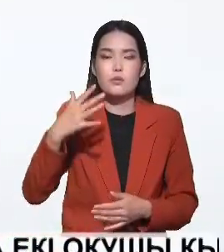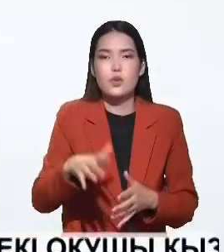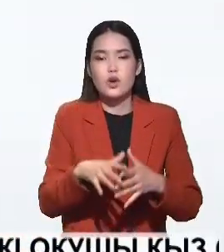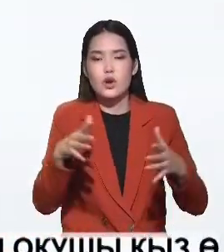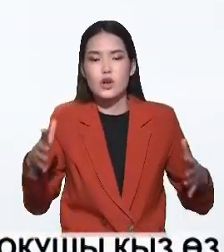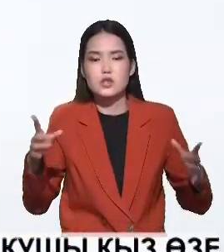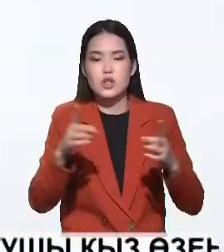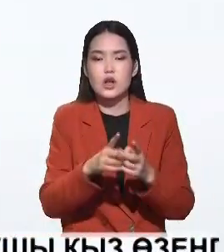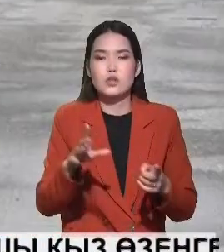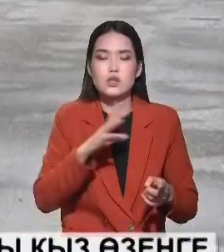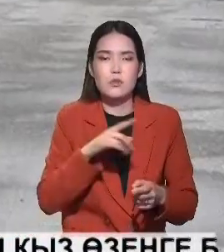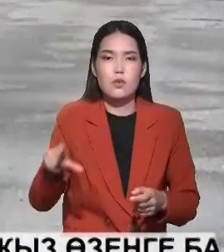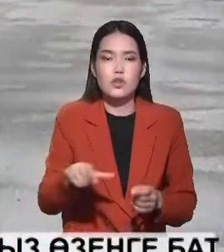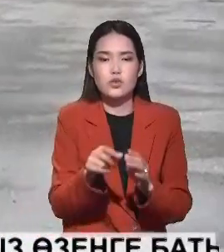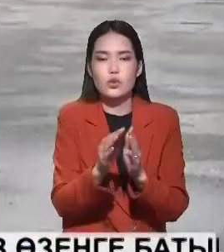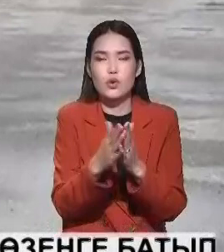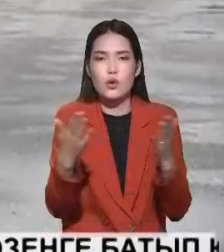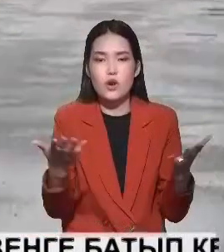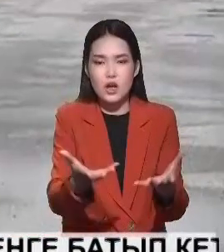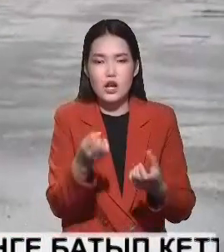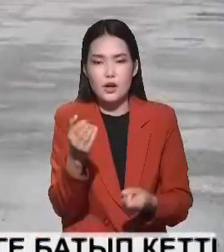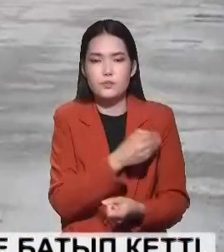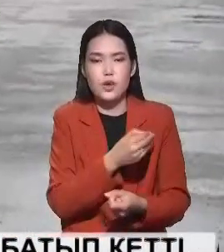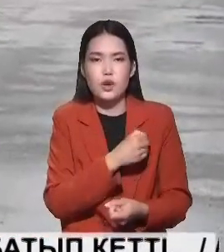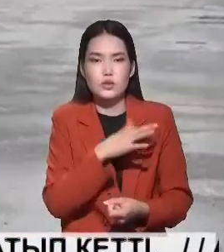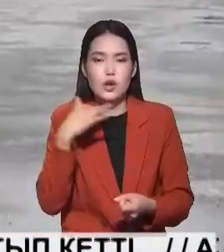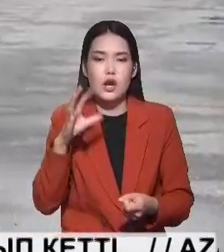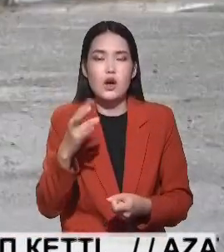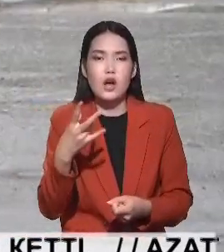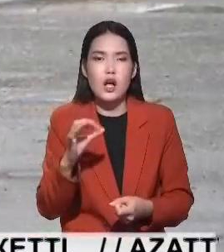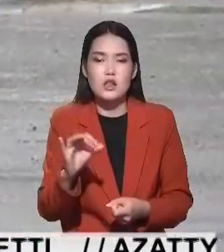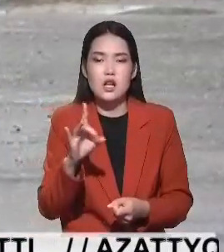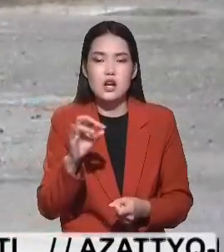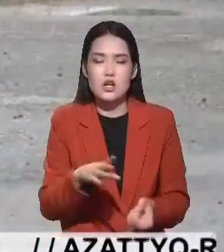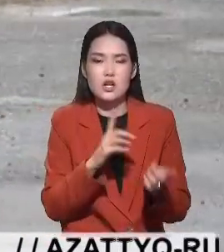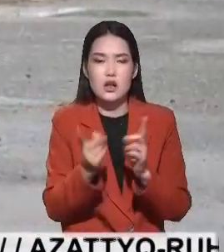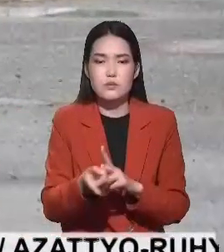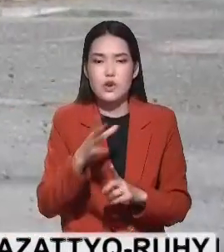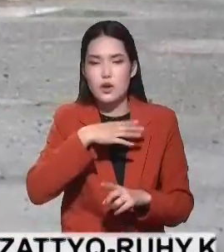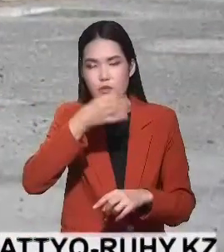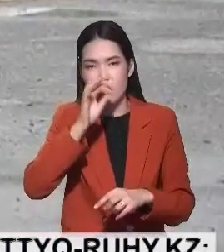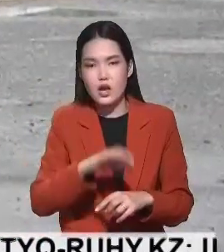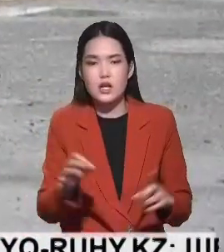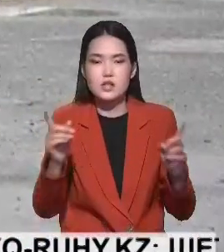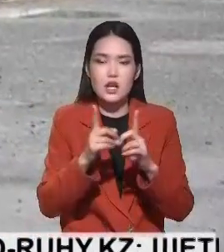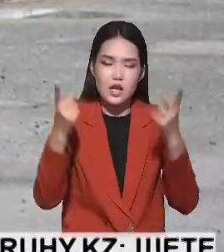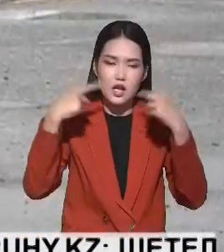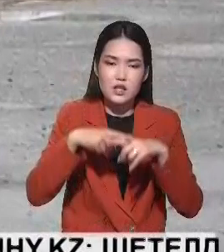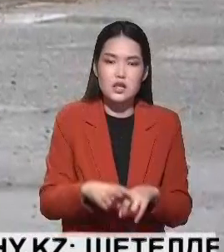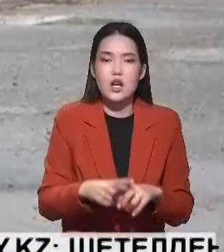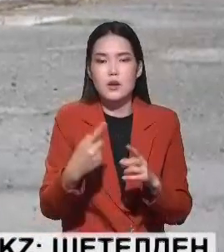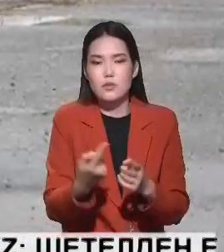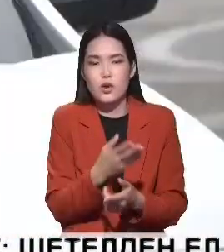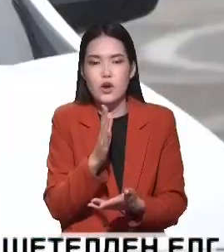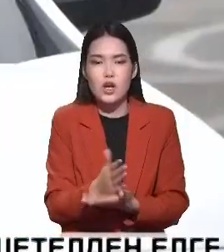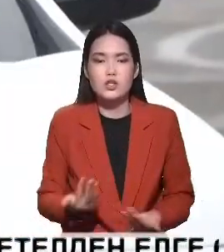кезек жоқ. Жүргізуші куәлігін алғысы келетіндердің кезегін онлайн режим ретке келтірген. Практикалық кезеңнің техникасы да сақадай сай.